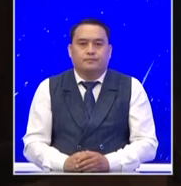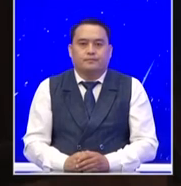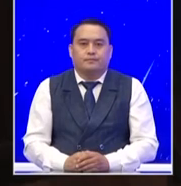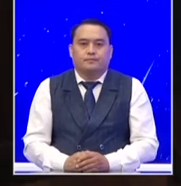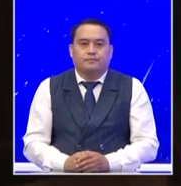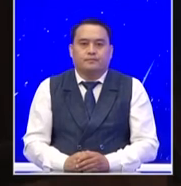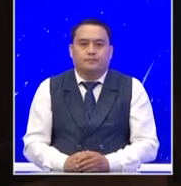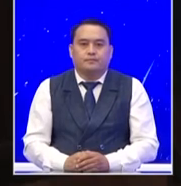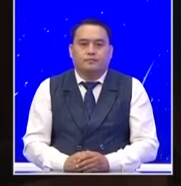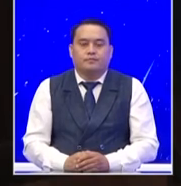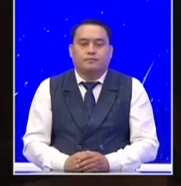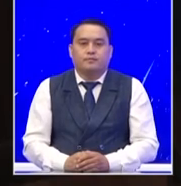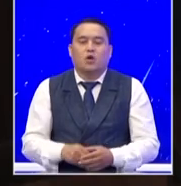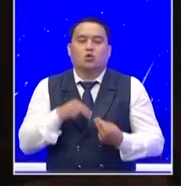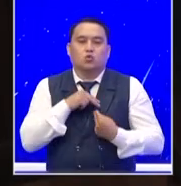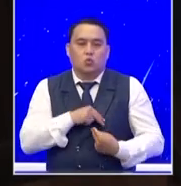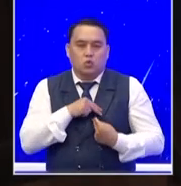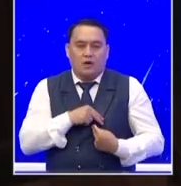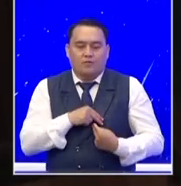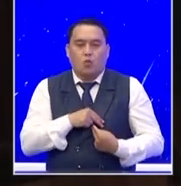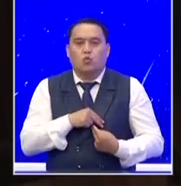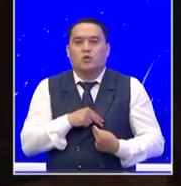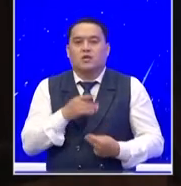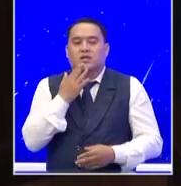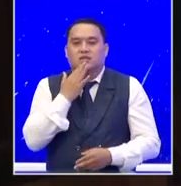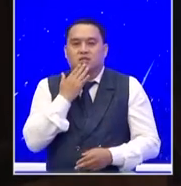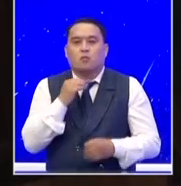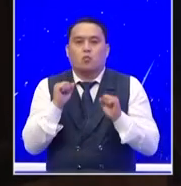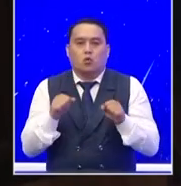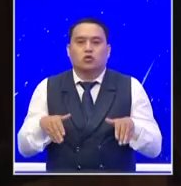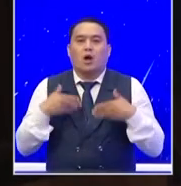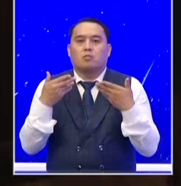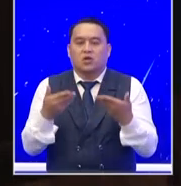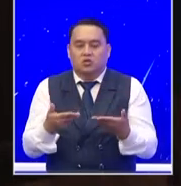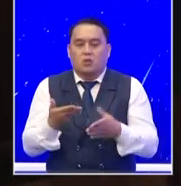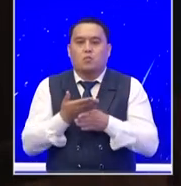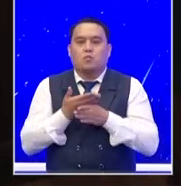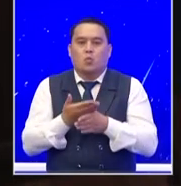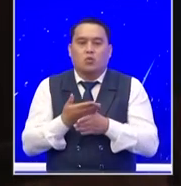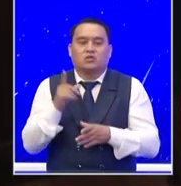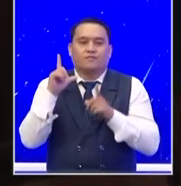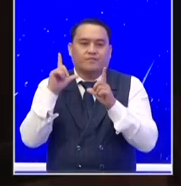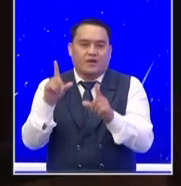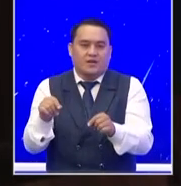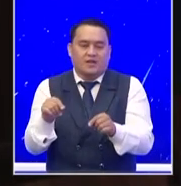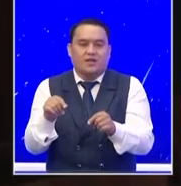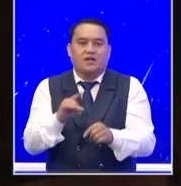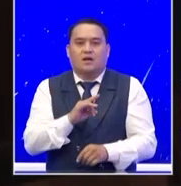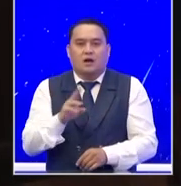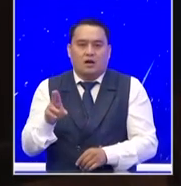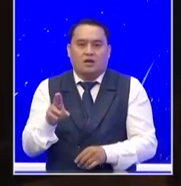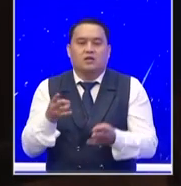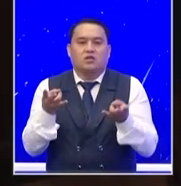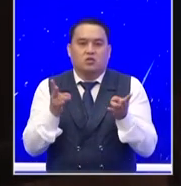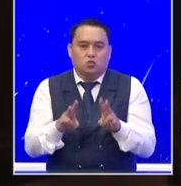Трудовые мигранты могут обратиться за получением патентов без необходимости выезда за пределы Республики